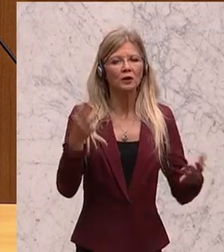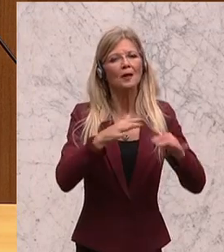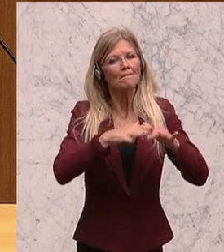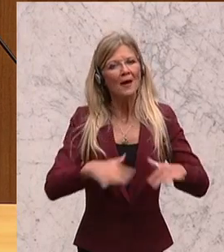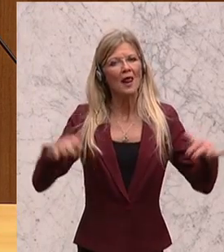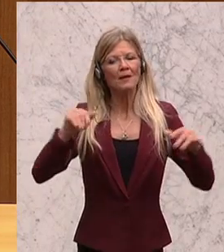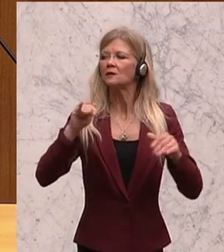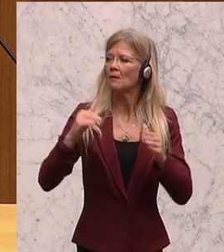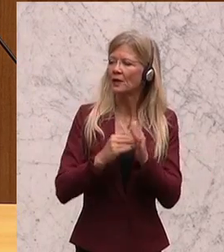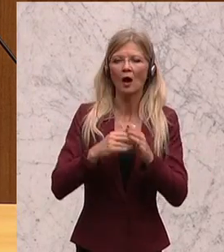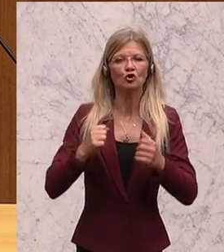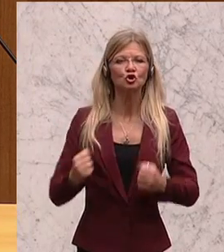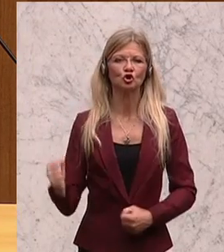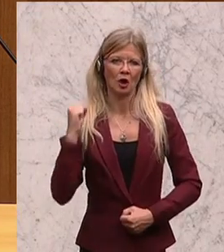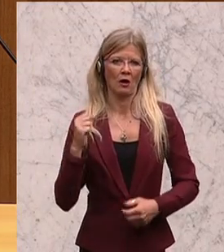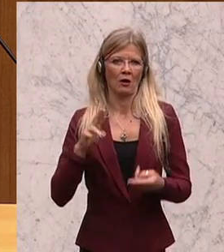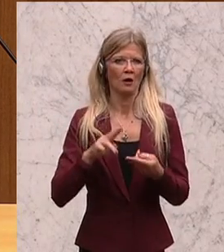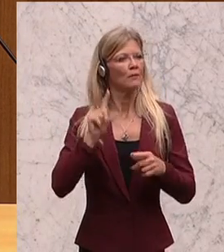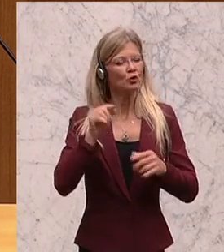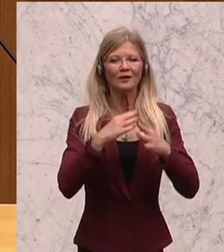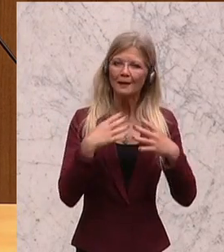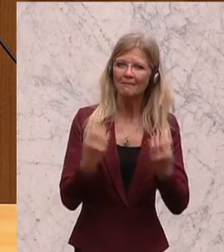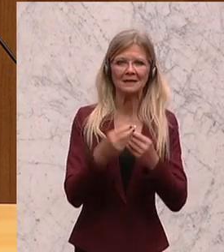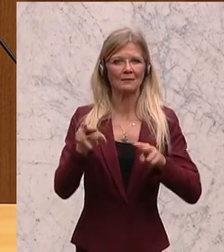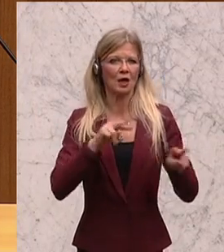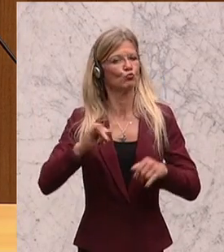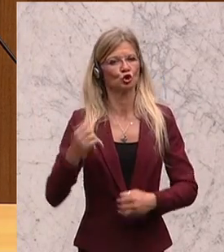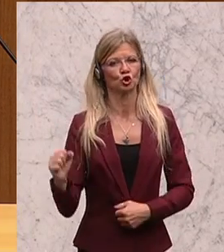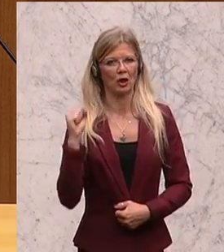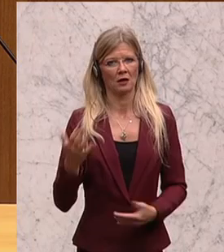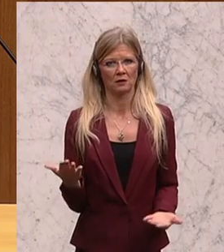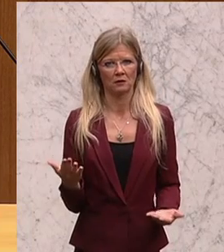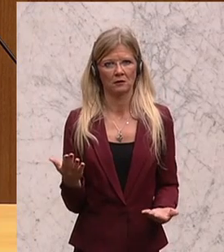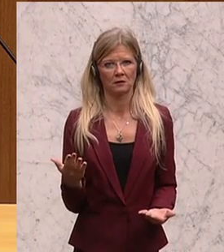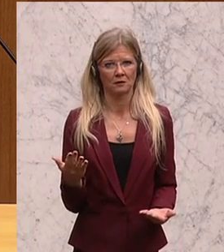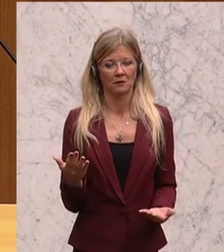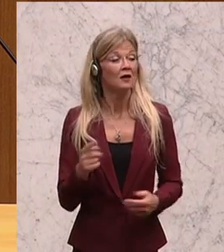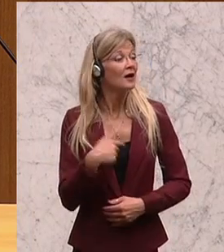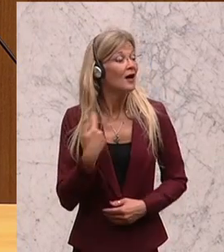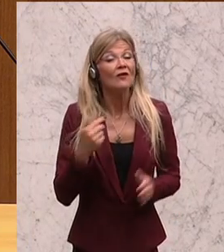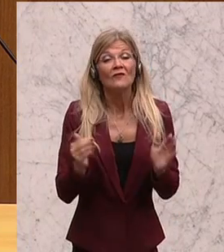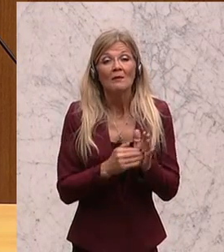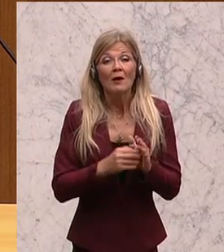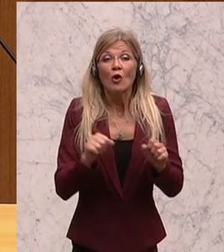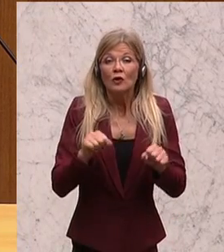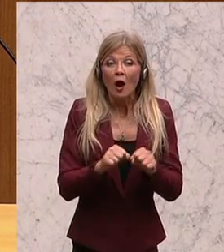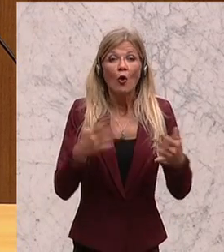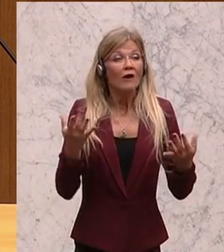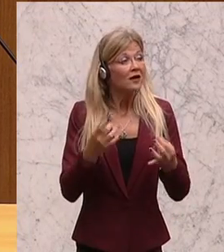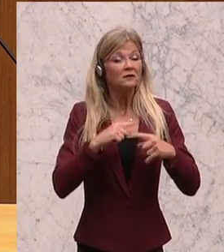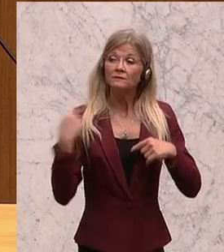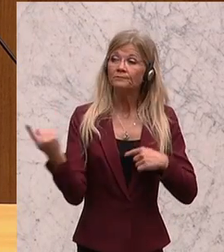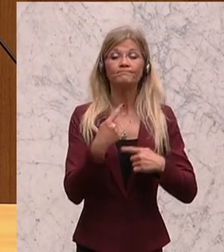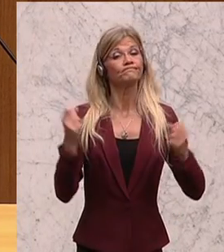gemeinsame Regierung. Wir brauchen auch ein Bekenntnis und dann dafür finanzielle Mittel für eine gemeinsame Außen- und Sicherheitspolitik.